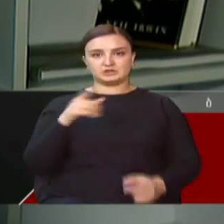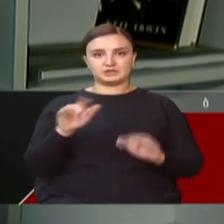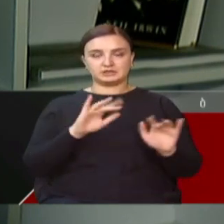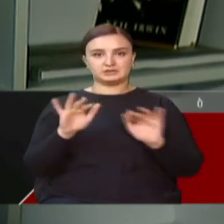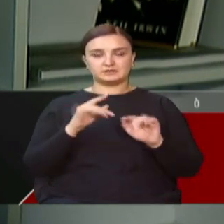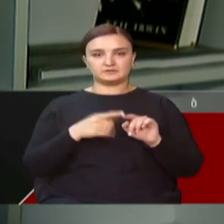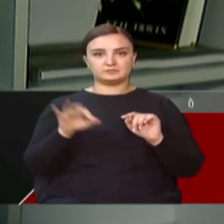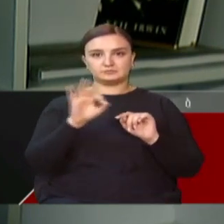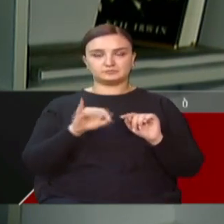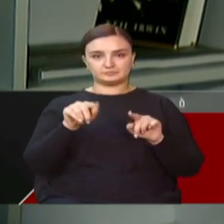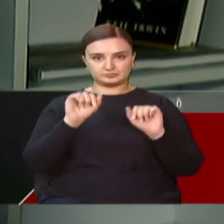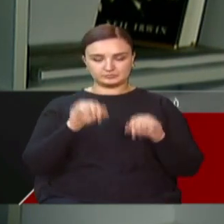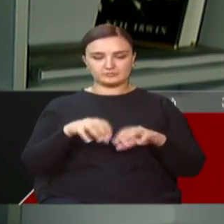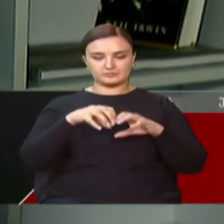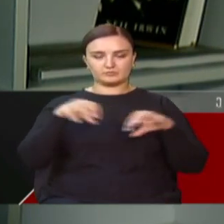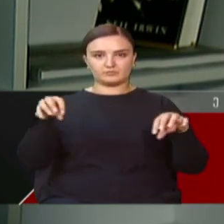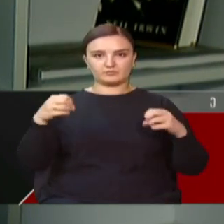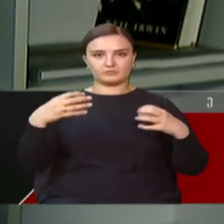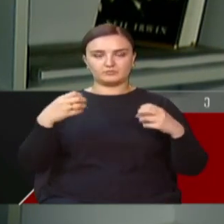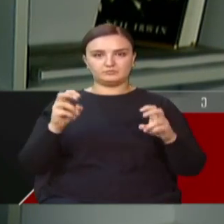ამან შეიძლება ასევე პოლარიზაციის